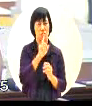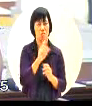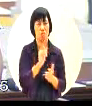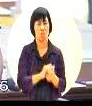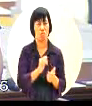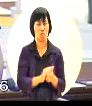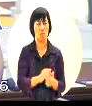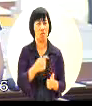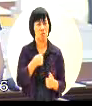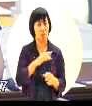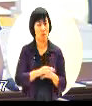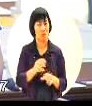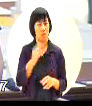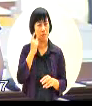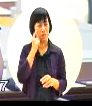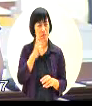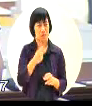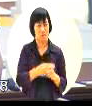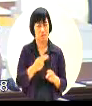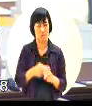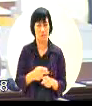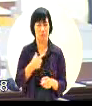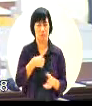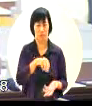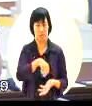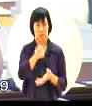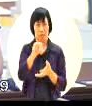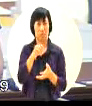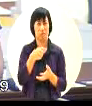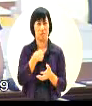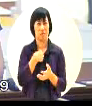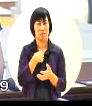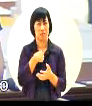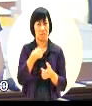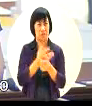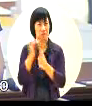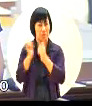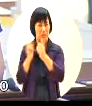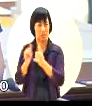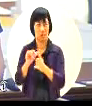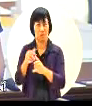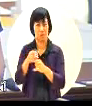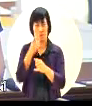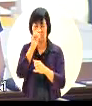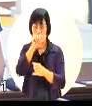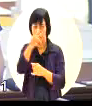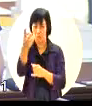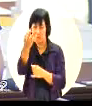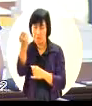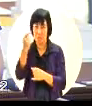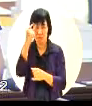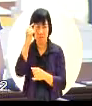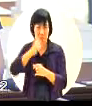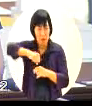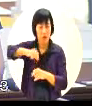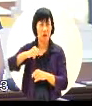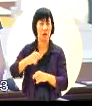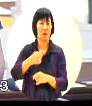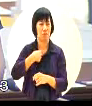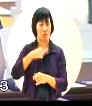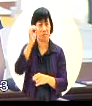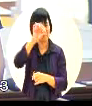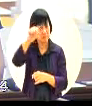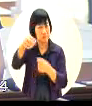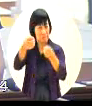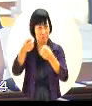这个信息啊带回来，给咱的乡亲，尤其迄几个有反对的乡亲，我会特别过来找沟通啊。因